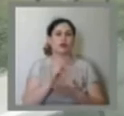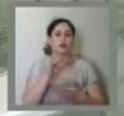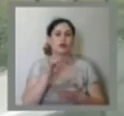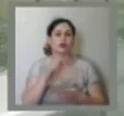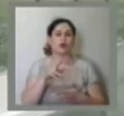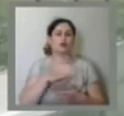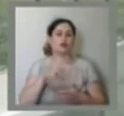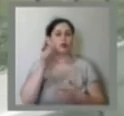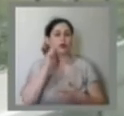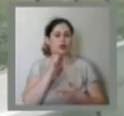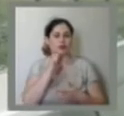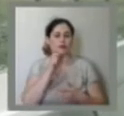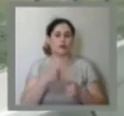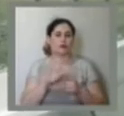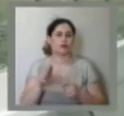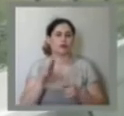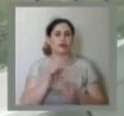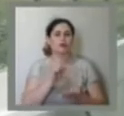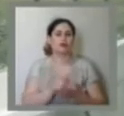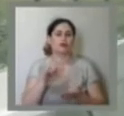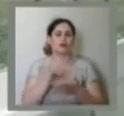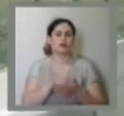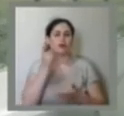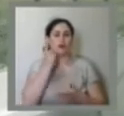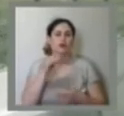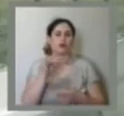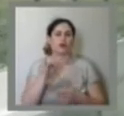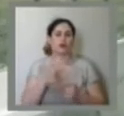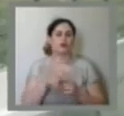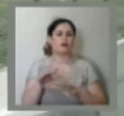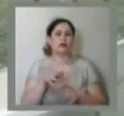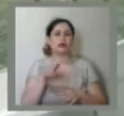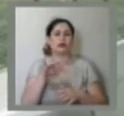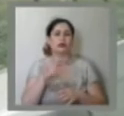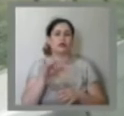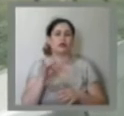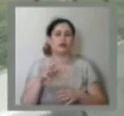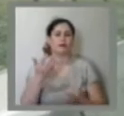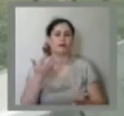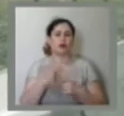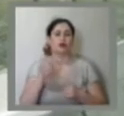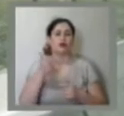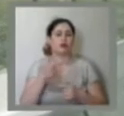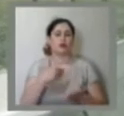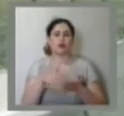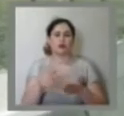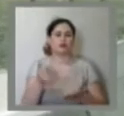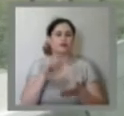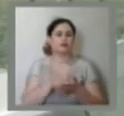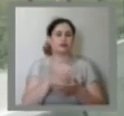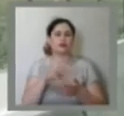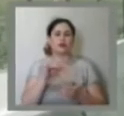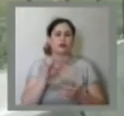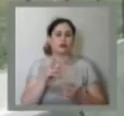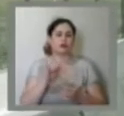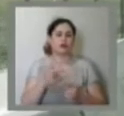України, зобов'язані встановити мобільний додаток «Дій вдома». Якщо громадянин відмовляється встановлювати даний додаток,